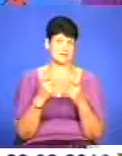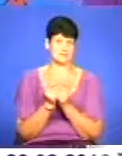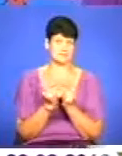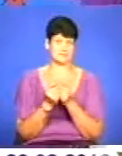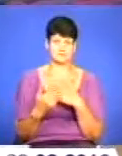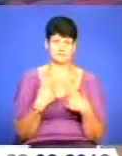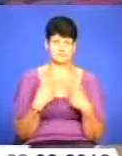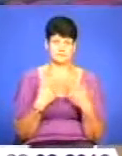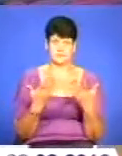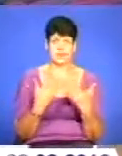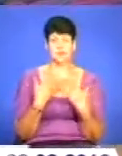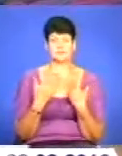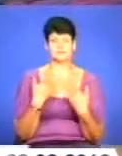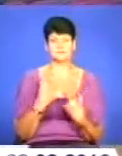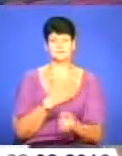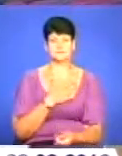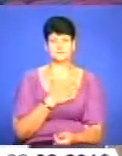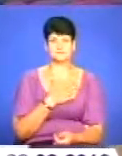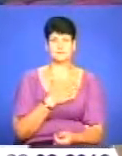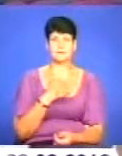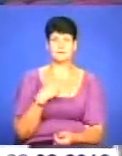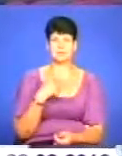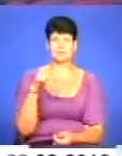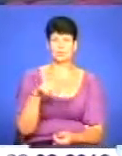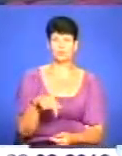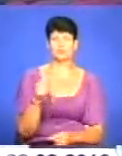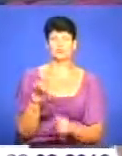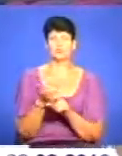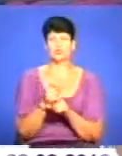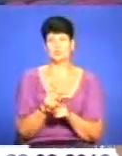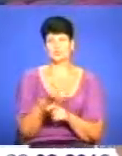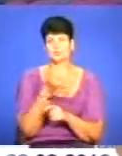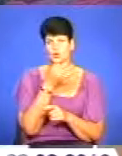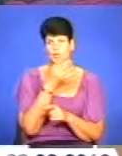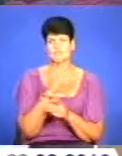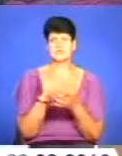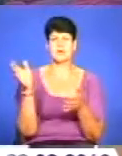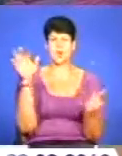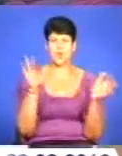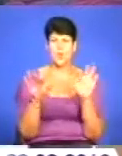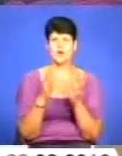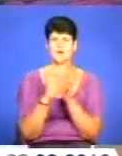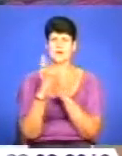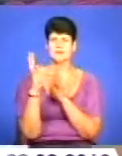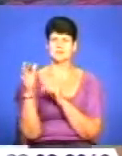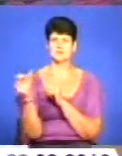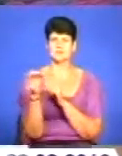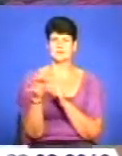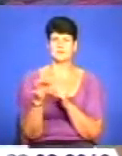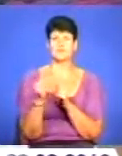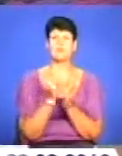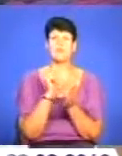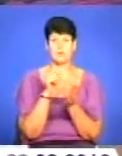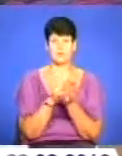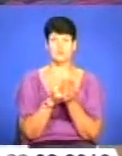общаються. Тут мені дуже подобається гори, ліси, озера, тут дуже класно. Якщо випаде нагода,